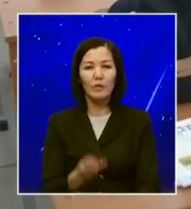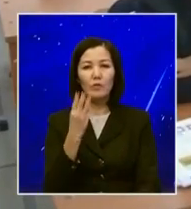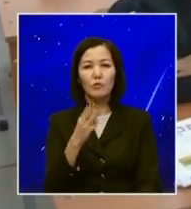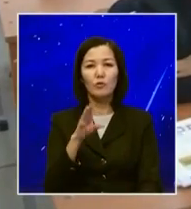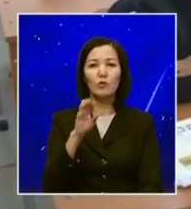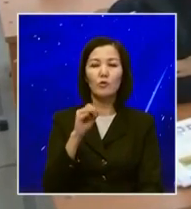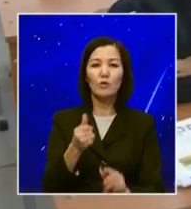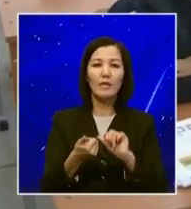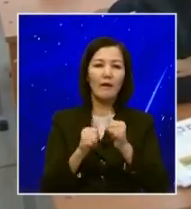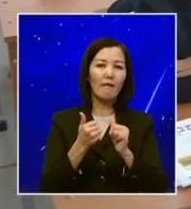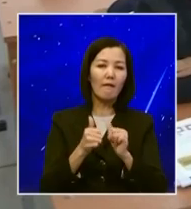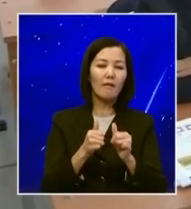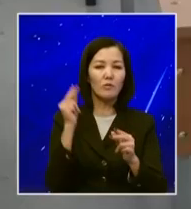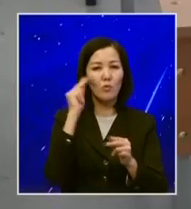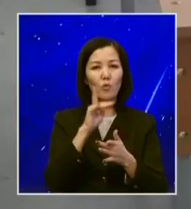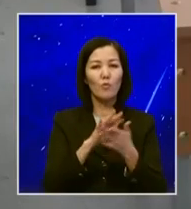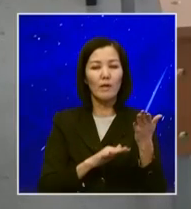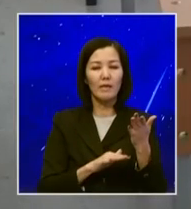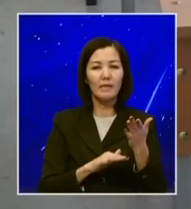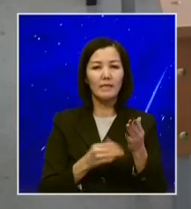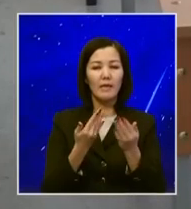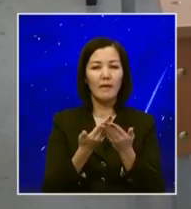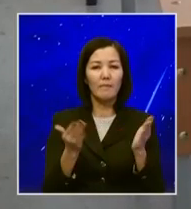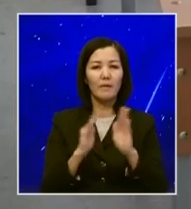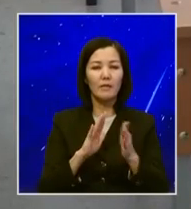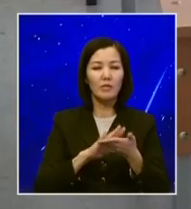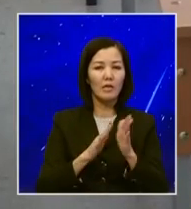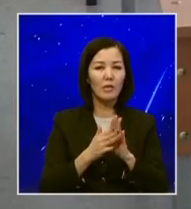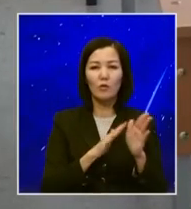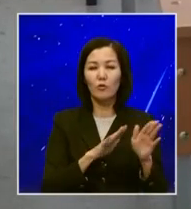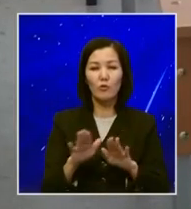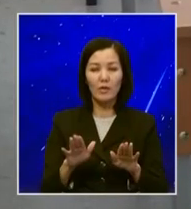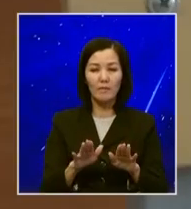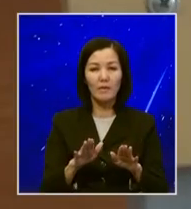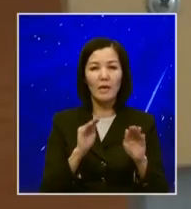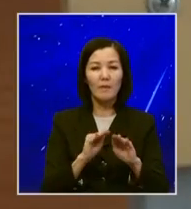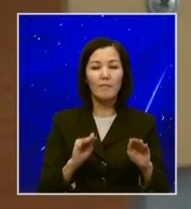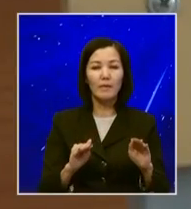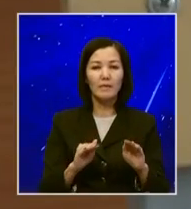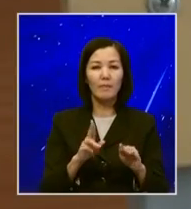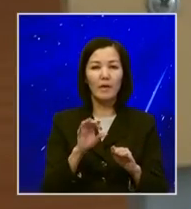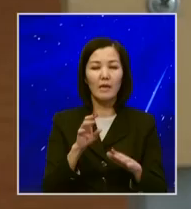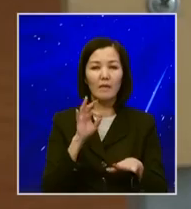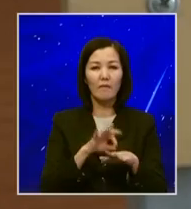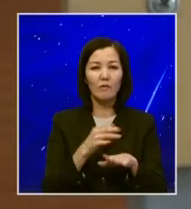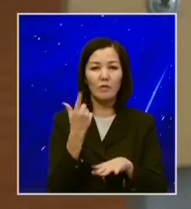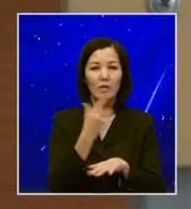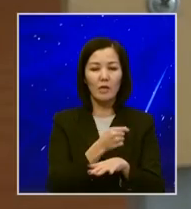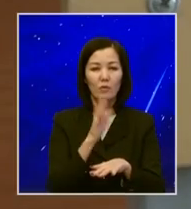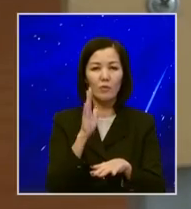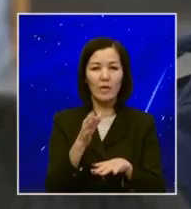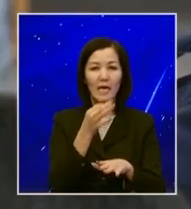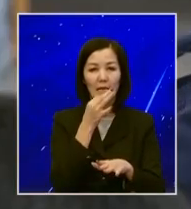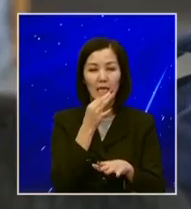3-90 аралас форматты жалғаса береді, себебі елдегі эпидахуал тұрақталған жоқ. Ал мектеп оқушыларына коронавирусқа қарсы вакцина егуге